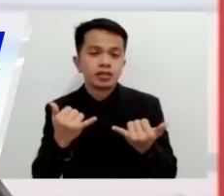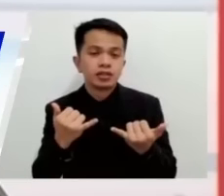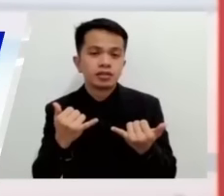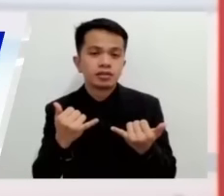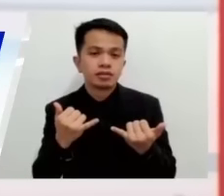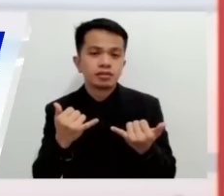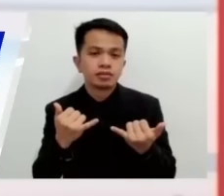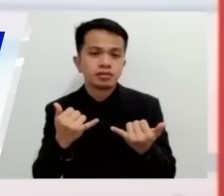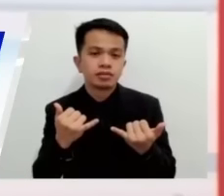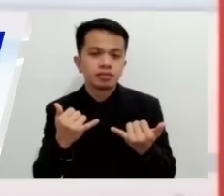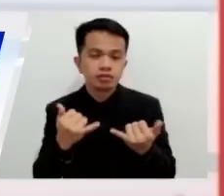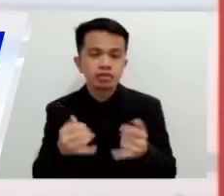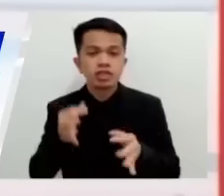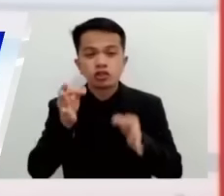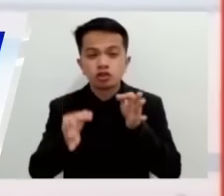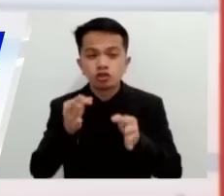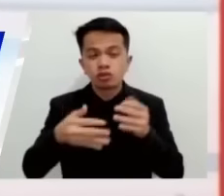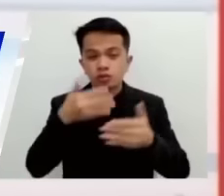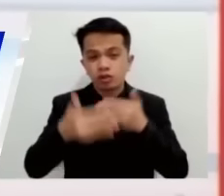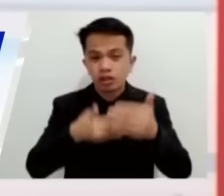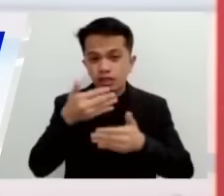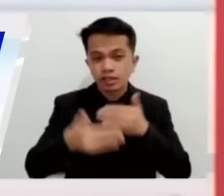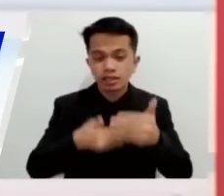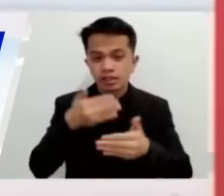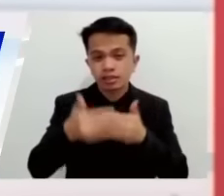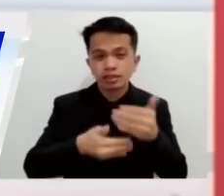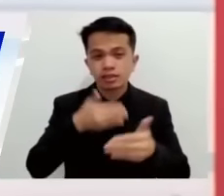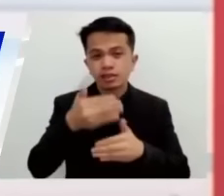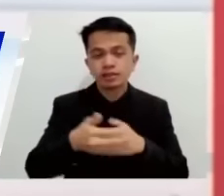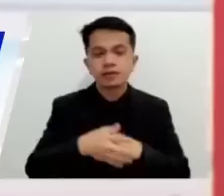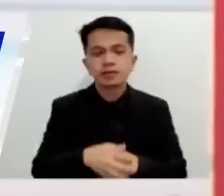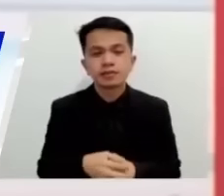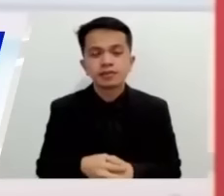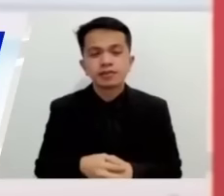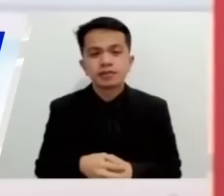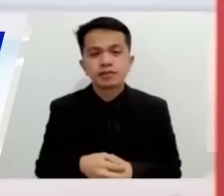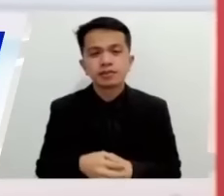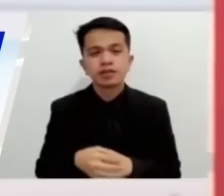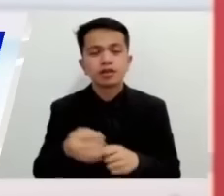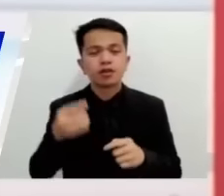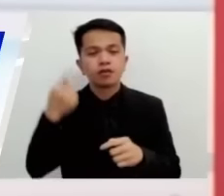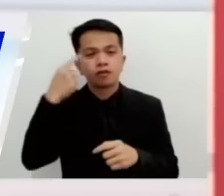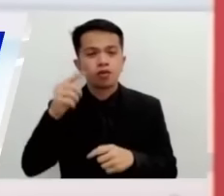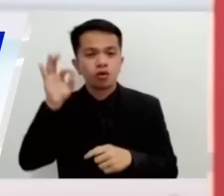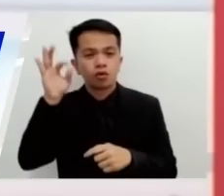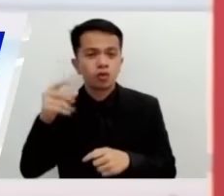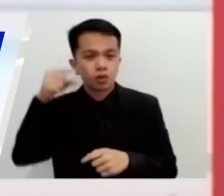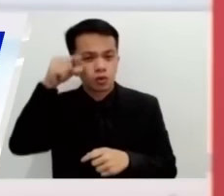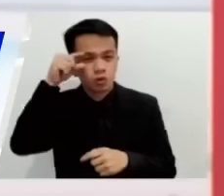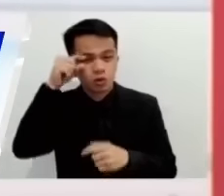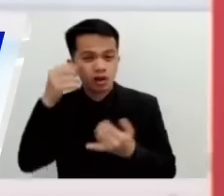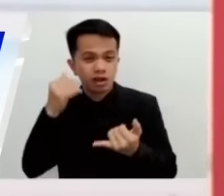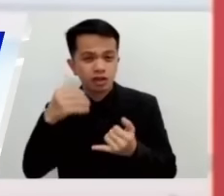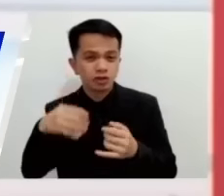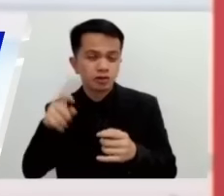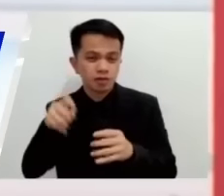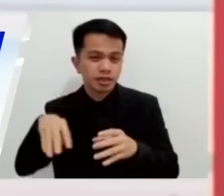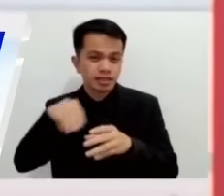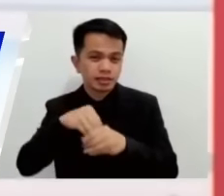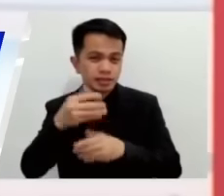Besides, the judicial processes that Apollo Kibuloy is going to have to go through now,